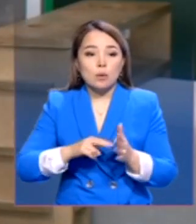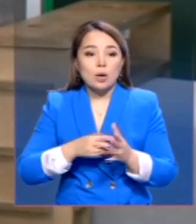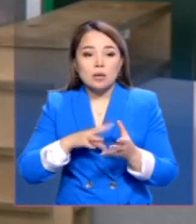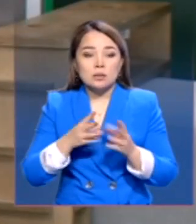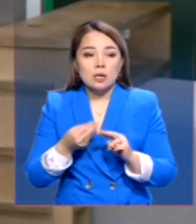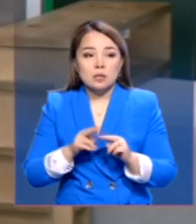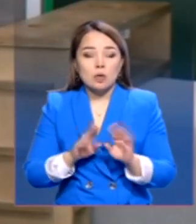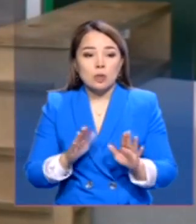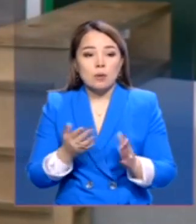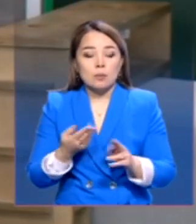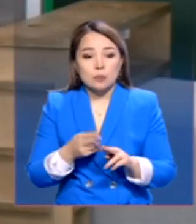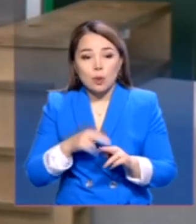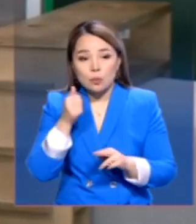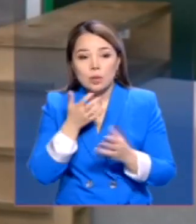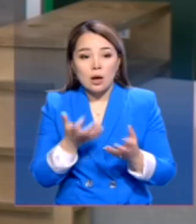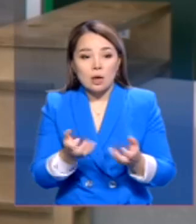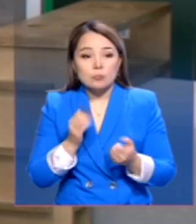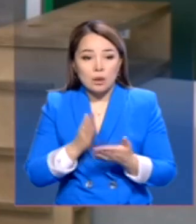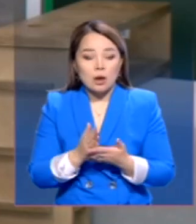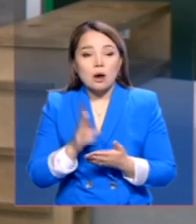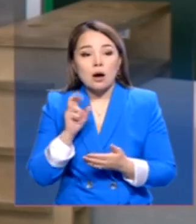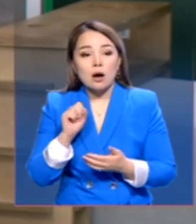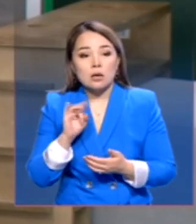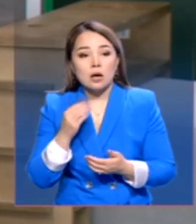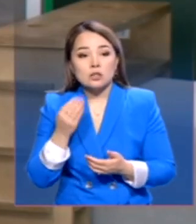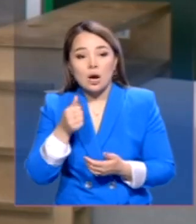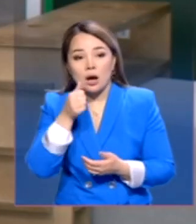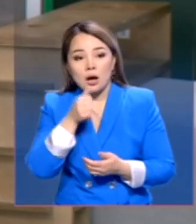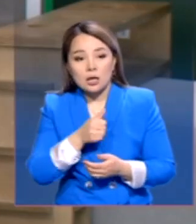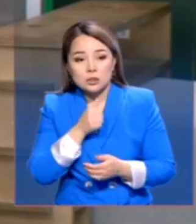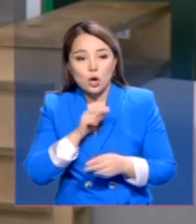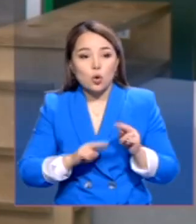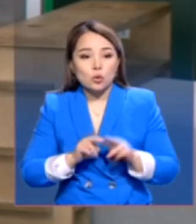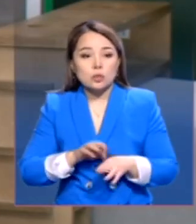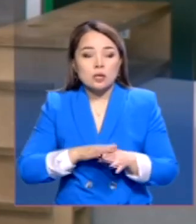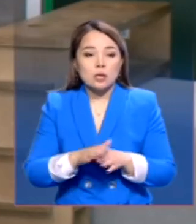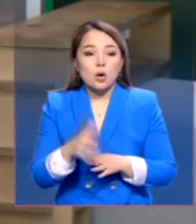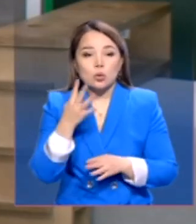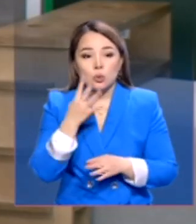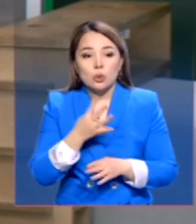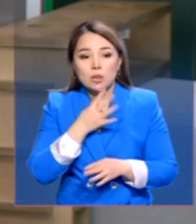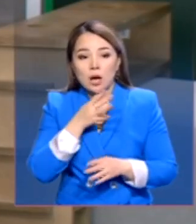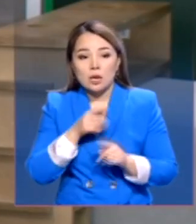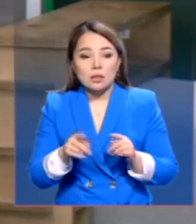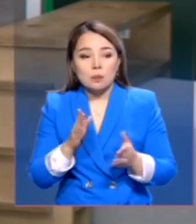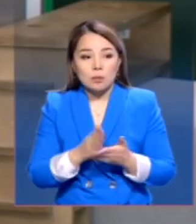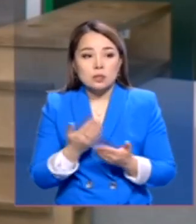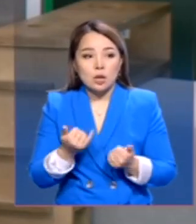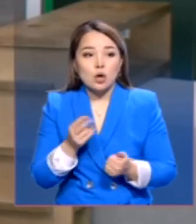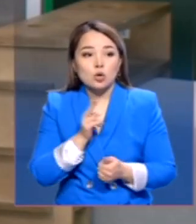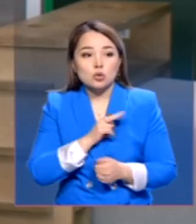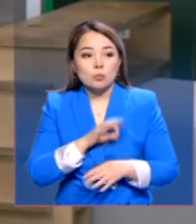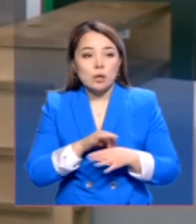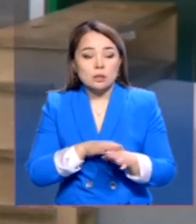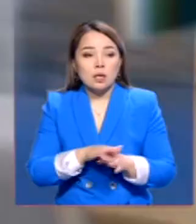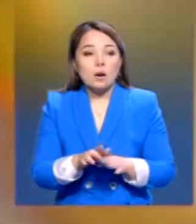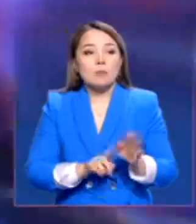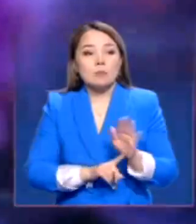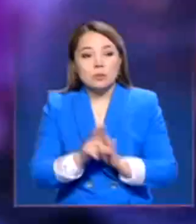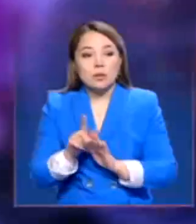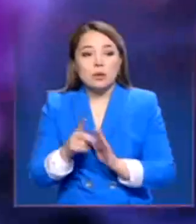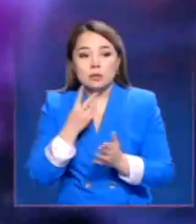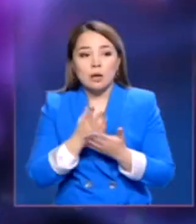ғана қабылданды. Біз қараша айында құрылдық. 4 ай болды. Жұмыстар енді-енді басталып